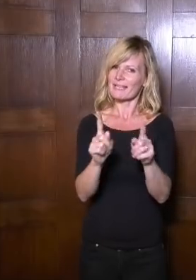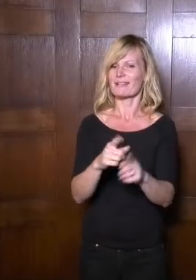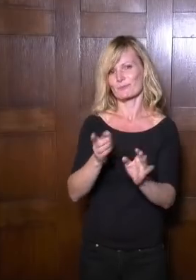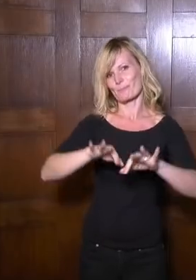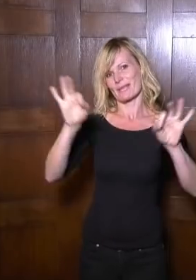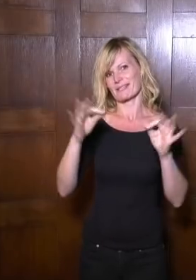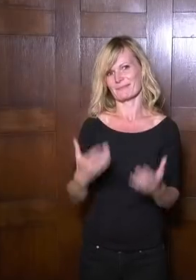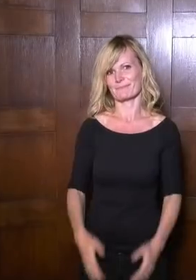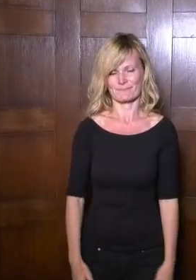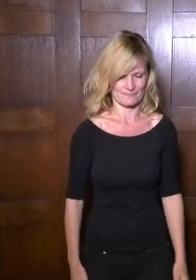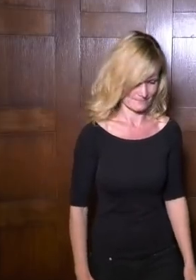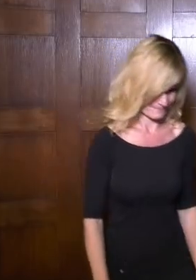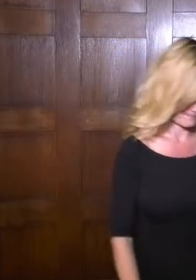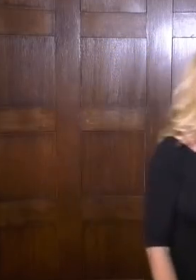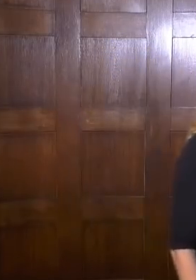eine bessere.